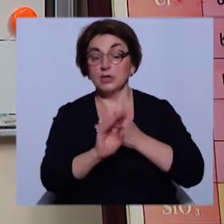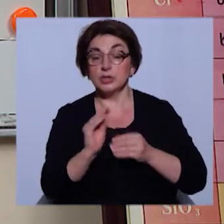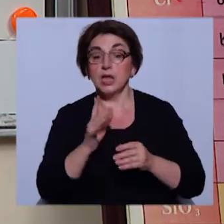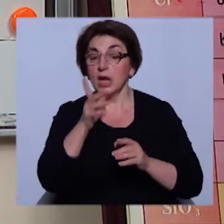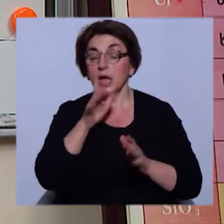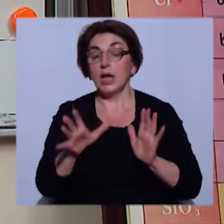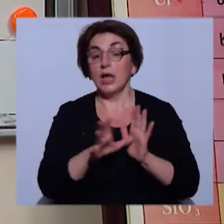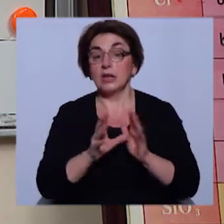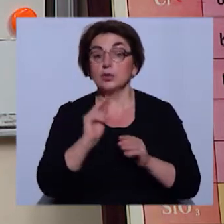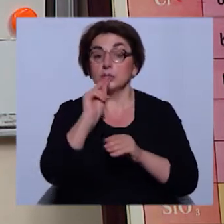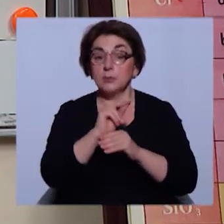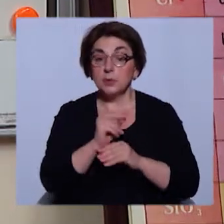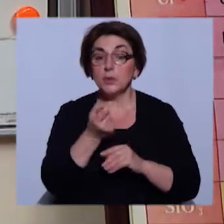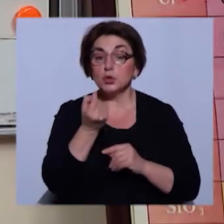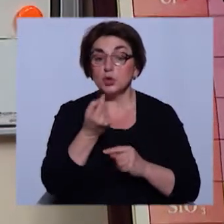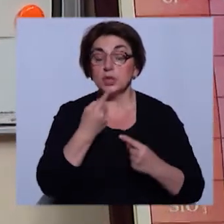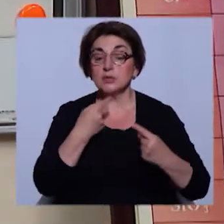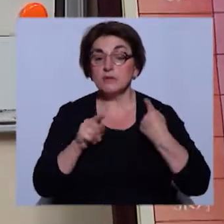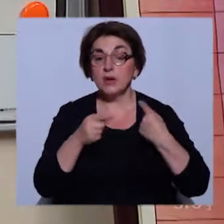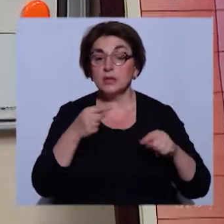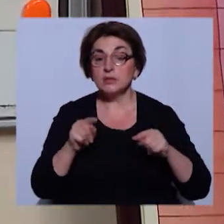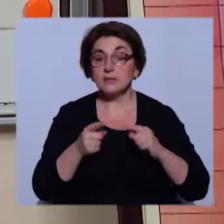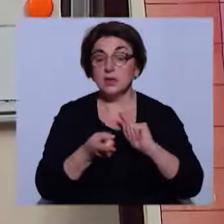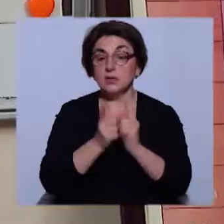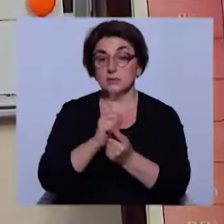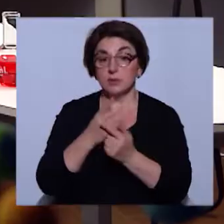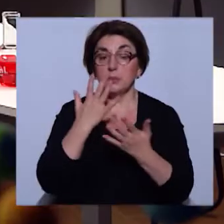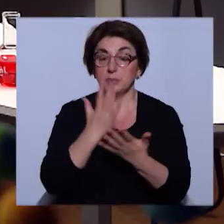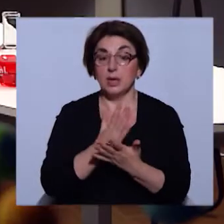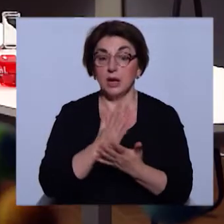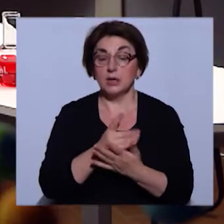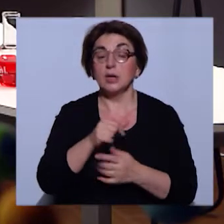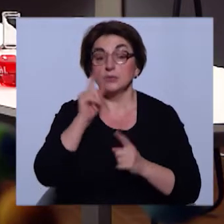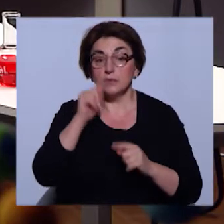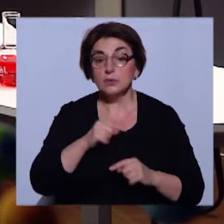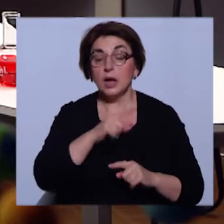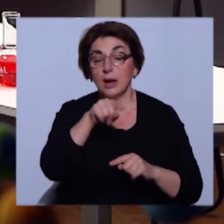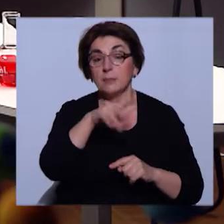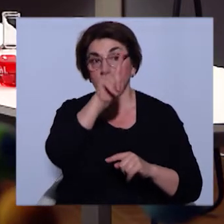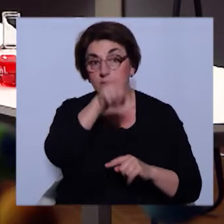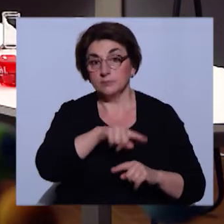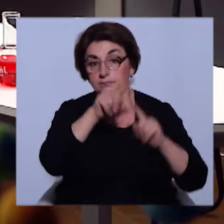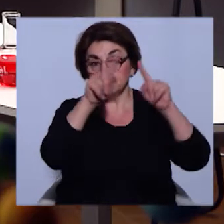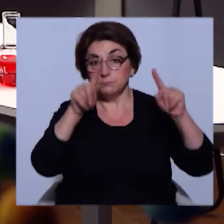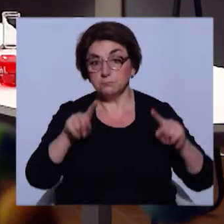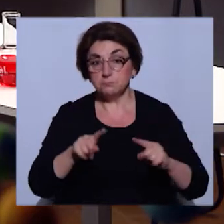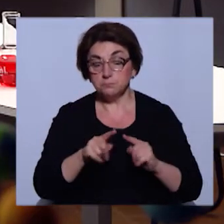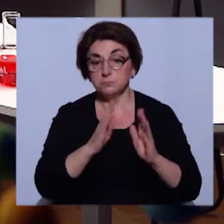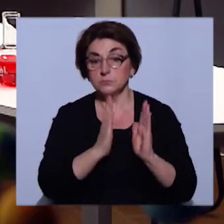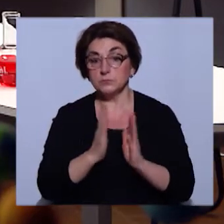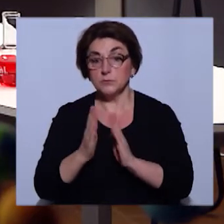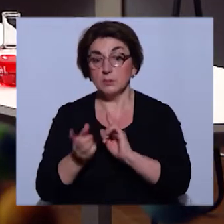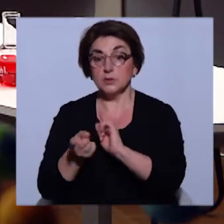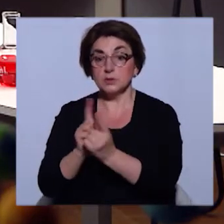ერთად გარკვეული ცვლილებები ისახება და იგეგმება. და რა თქმა უნდა, პერიოდული სისტემის ამ ცვლილებას ძალიან კარგად